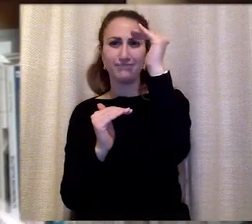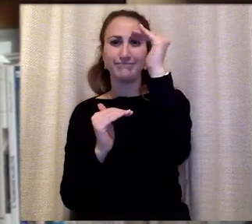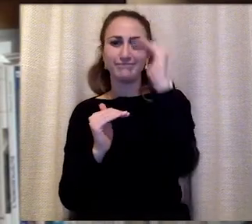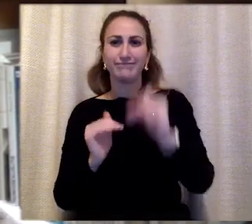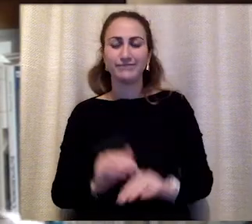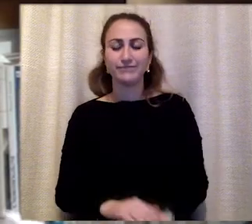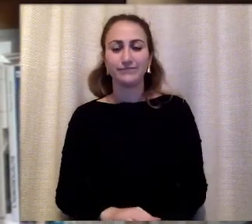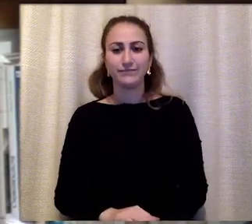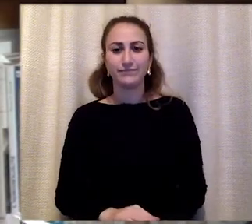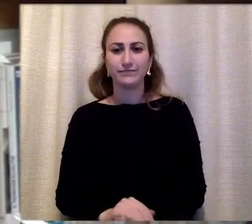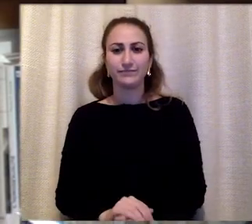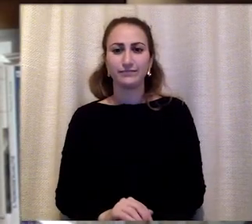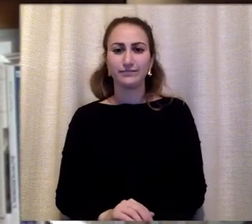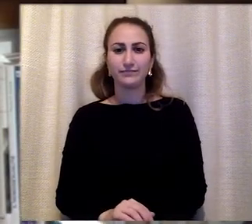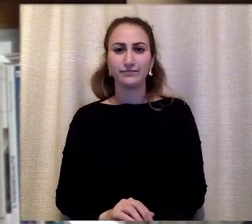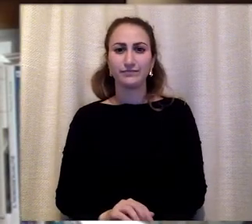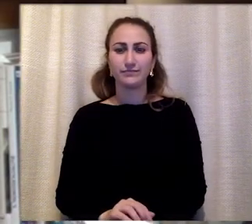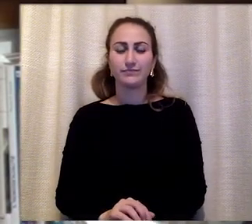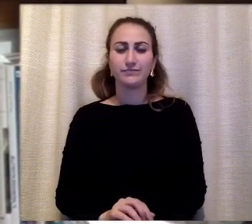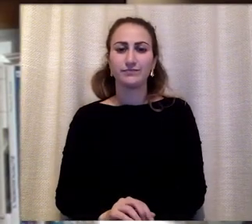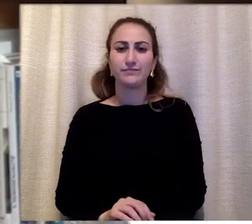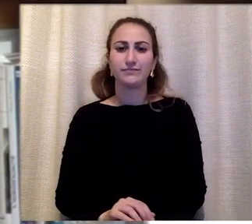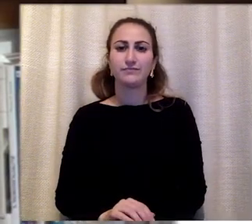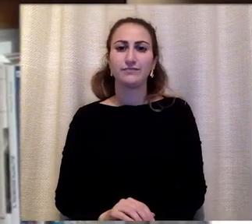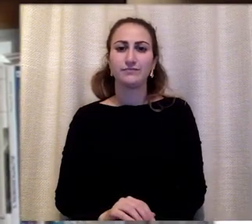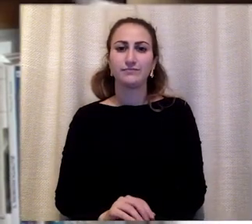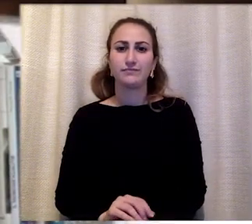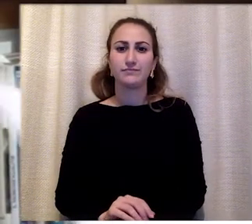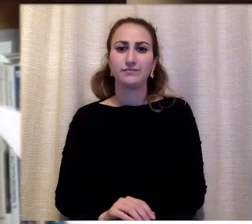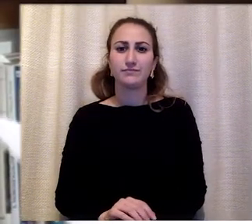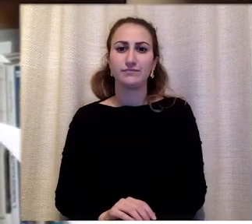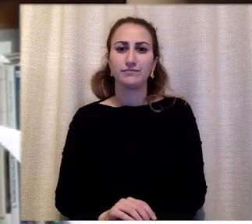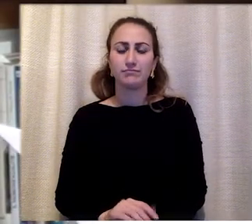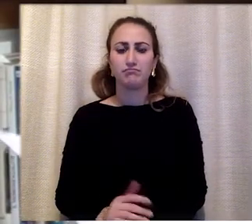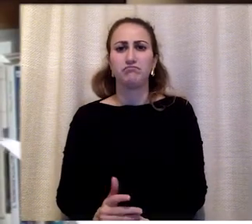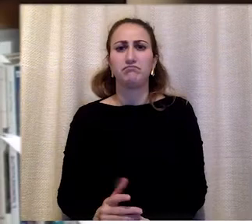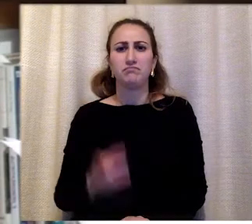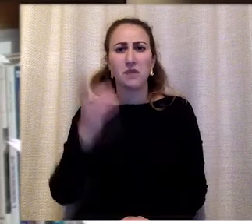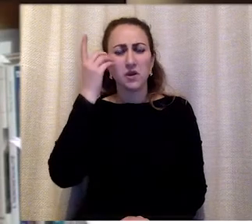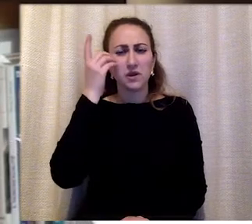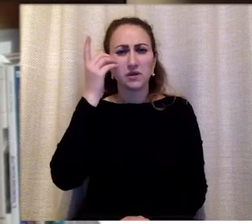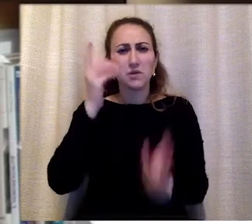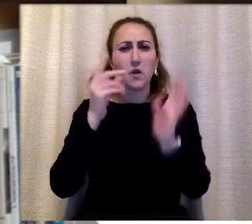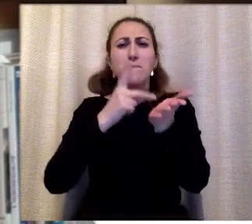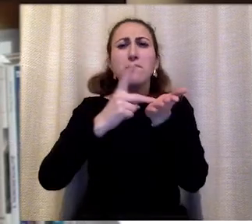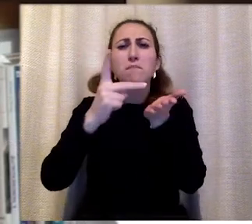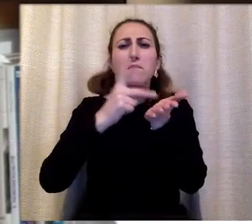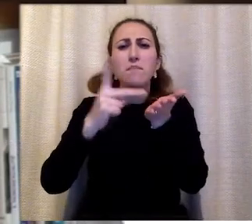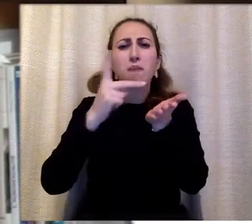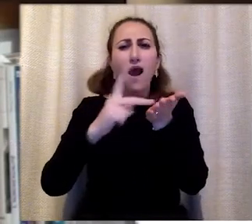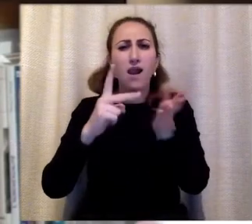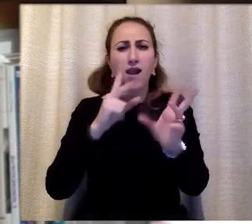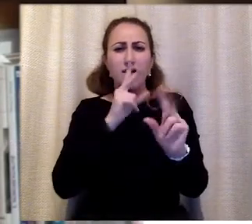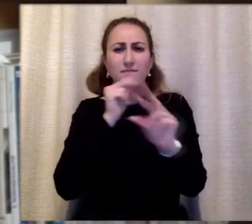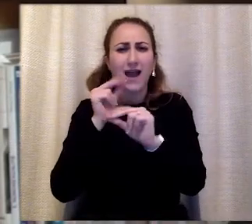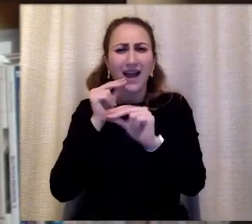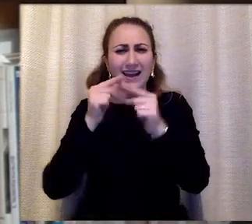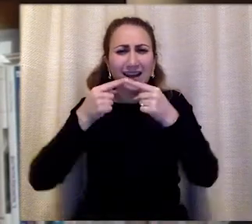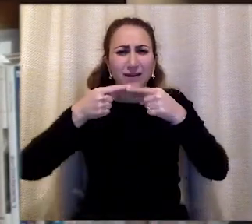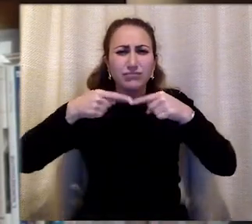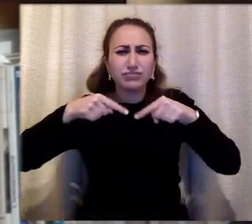Je pourrais dire en réponse, si Paul parle de toutes les afflictions, nous pouvons répondre que